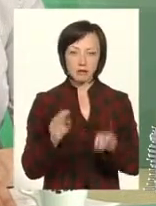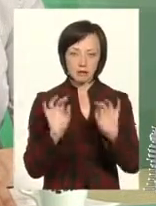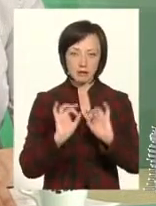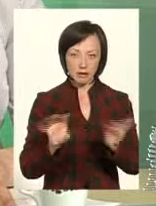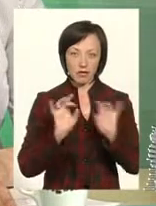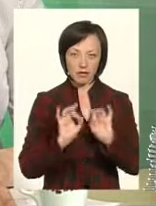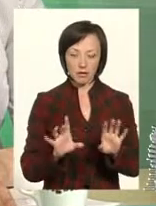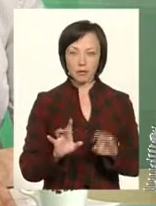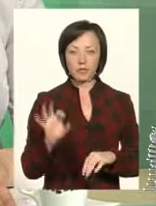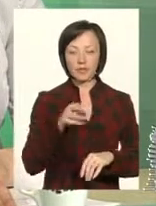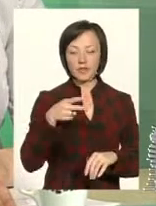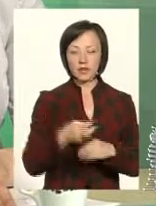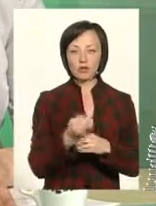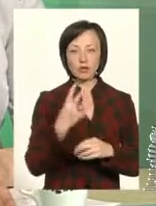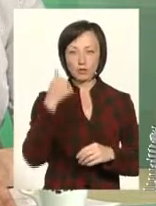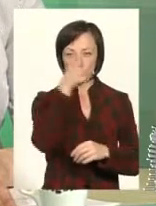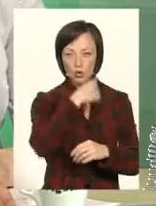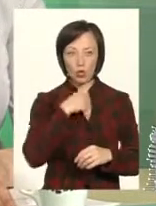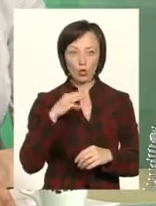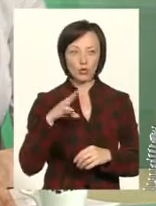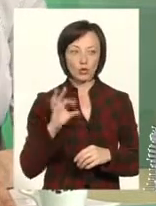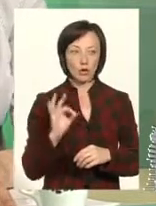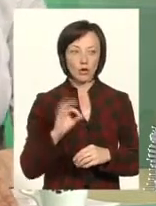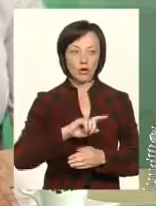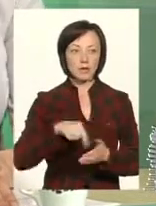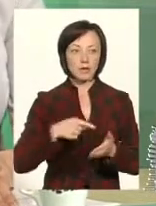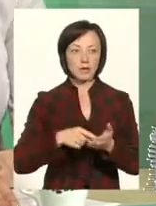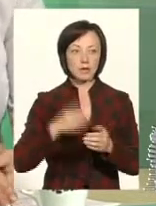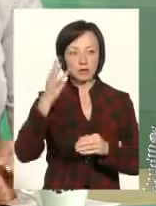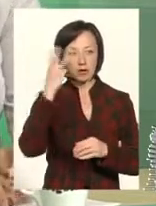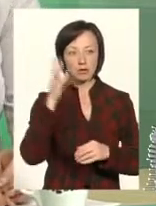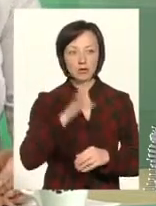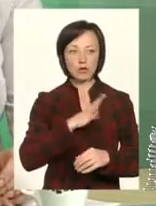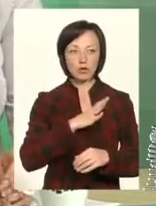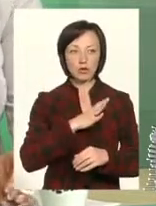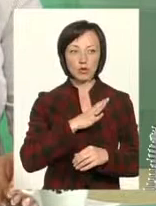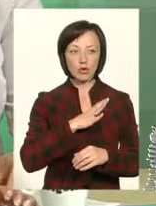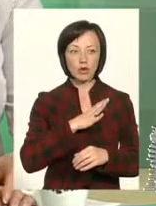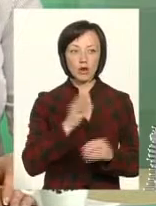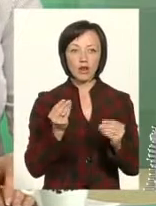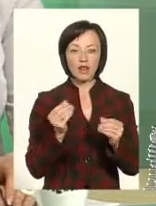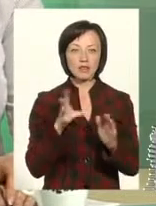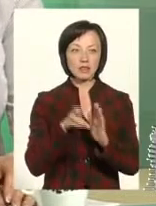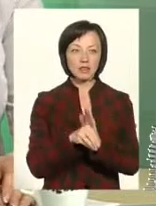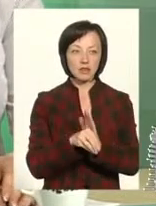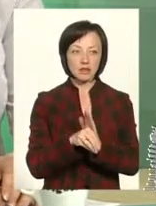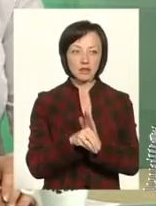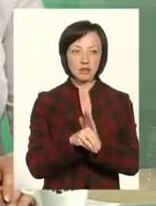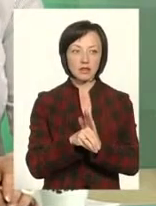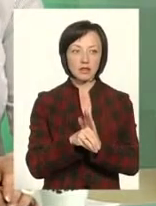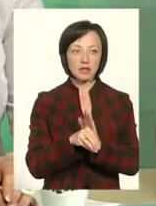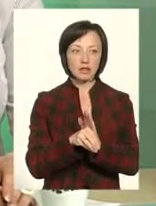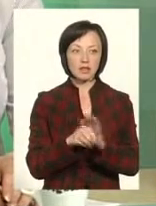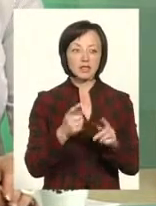Значить, що стосується 2014 року, то в місті Хмельницькому було засвоєно інвестиції внутрішніх, тобто